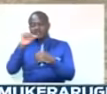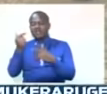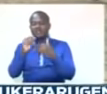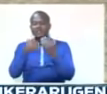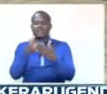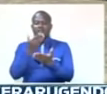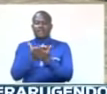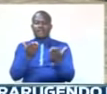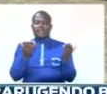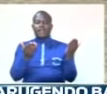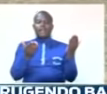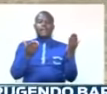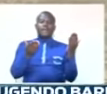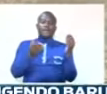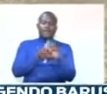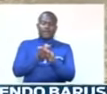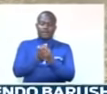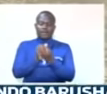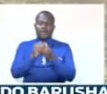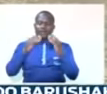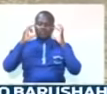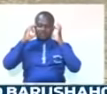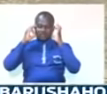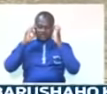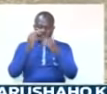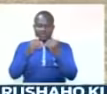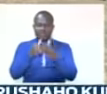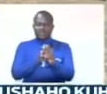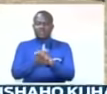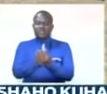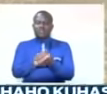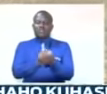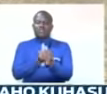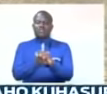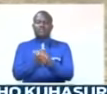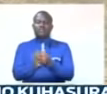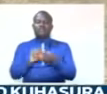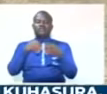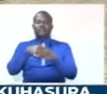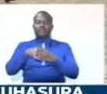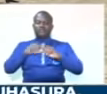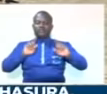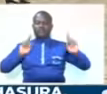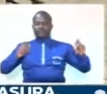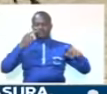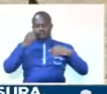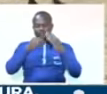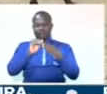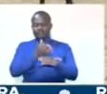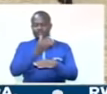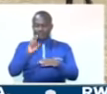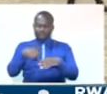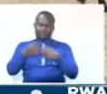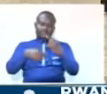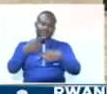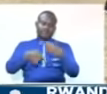bisabwa ari byo kwambara agapfukamunwa wenda gukaraba no guhana intera ugasanga babivanyeho kandi bigomba